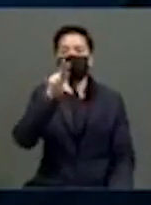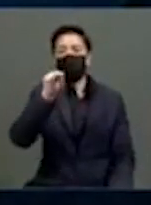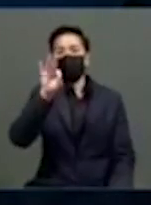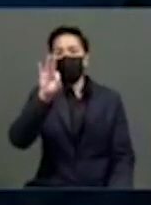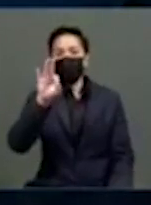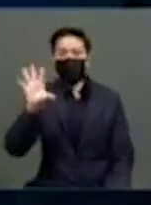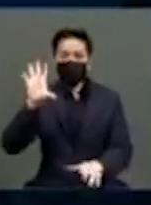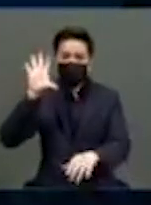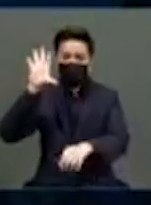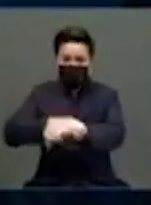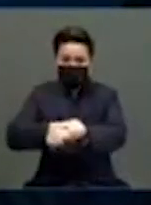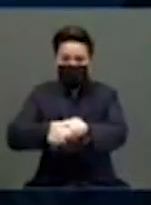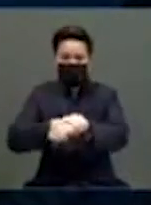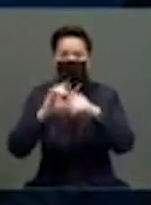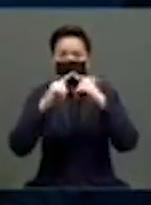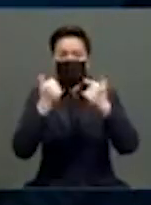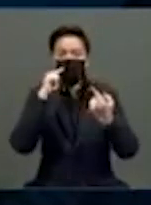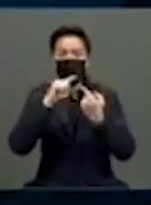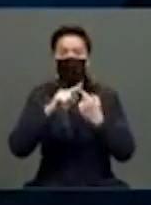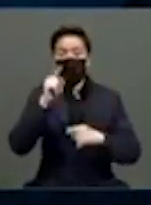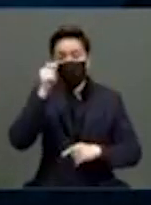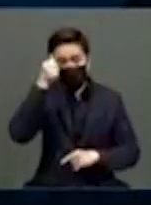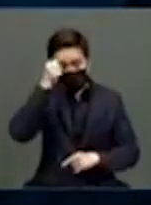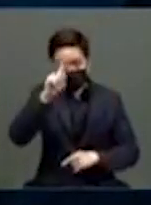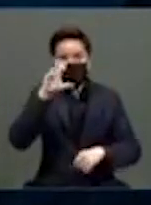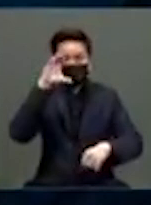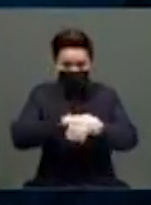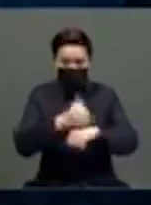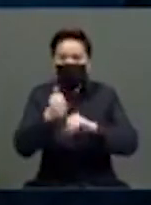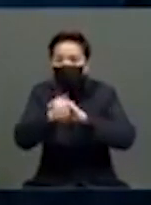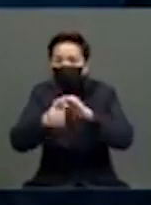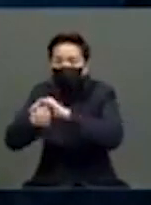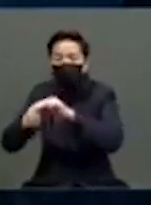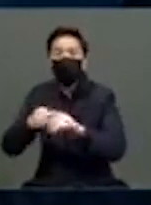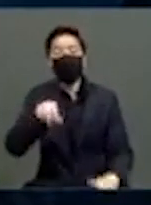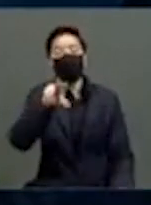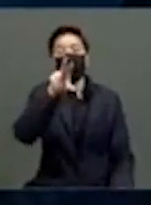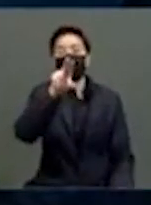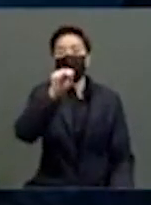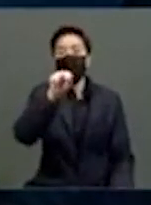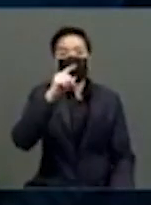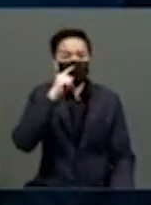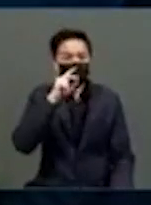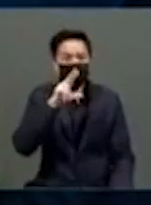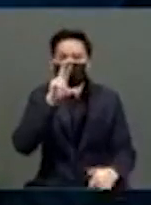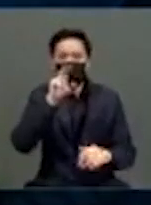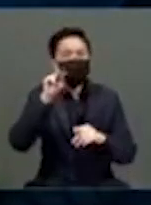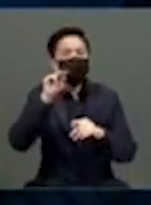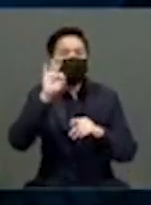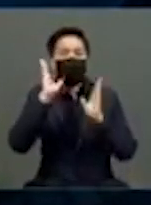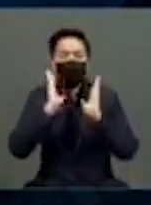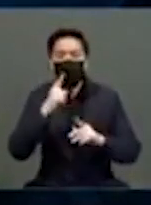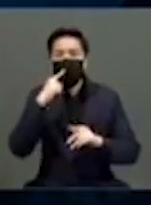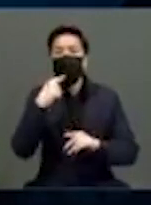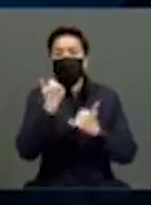จับกุมในรอบ 24ชั่วโมงที่ผ่านมานี้ก็ต้องขอความร่วมมือกับแน่